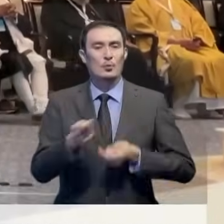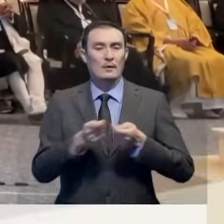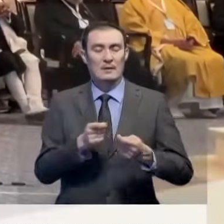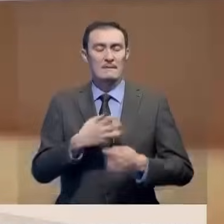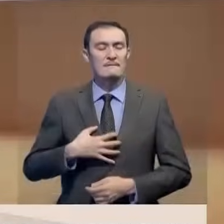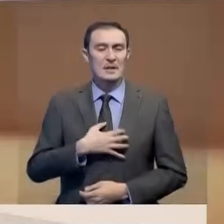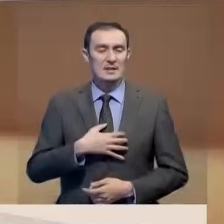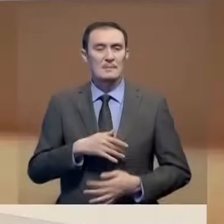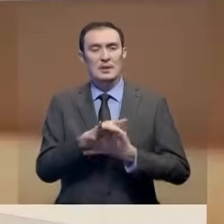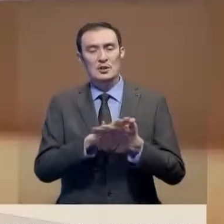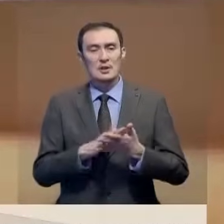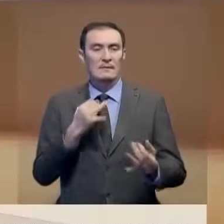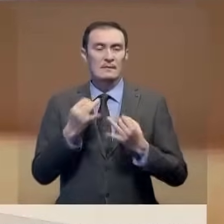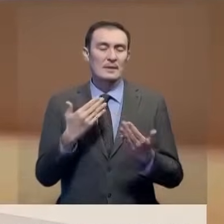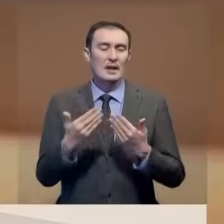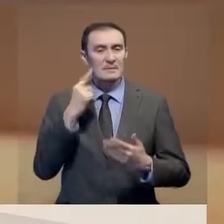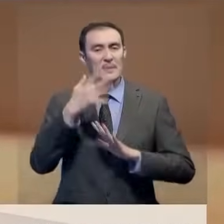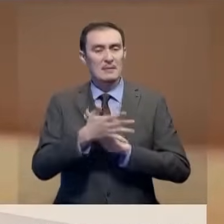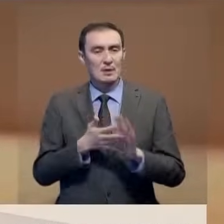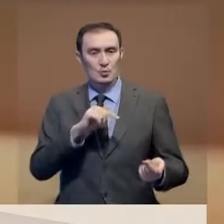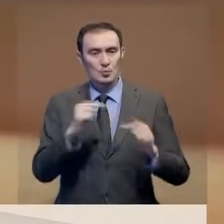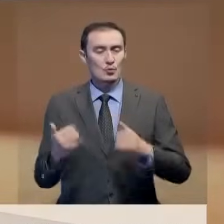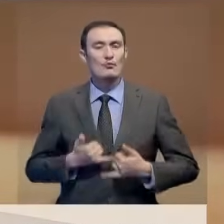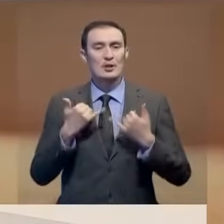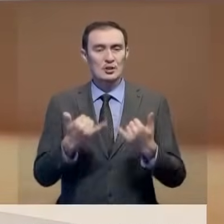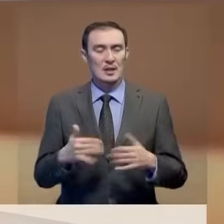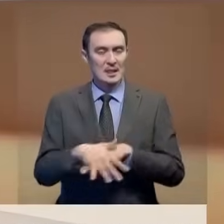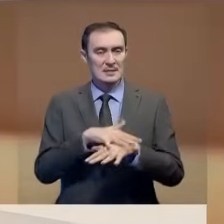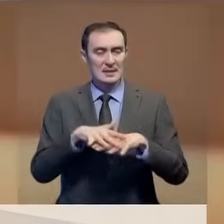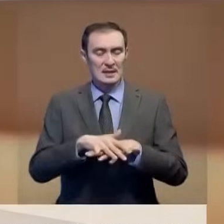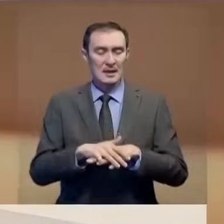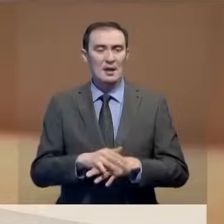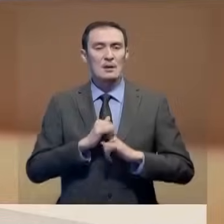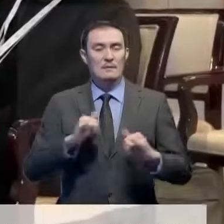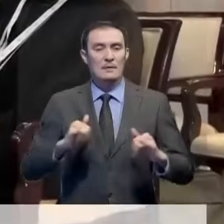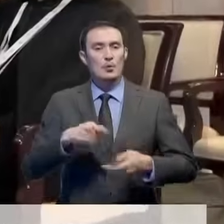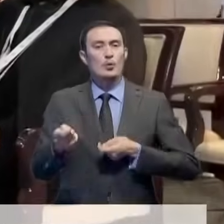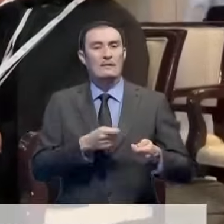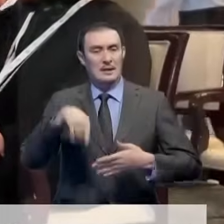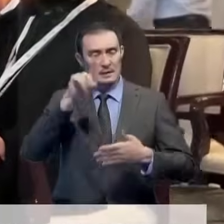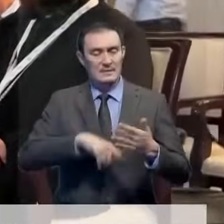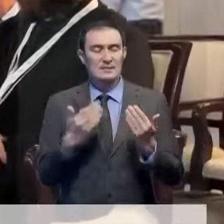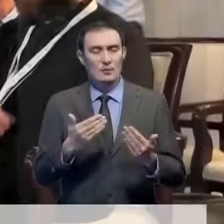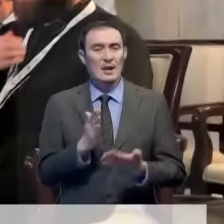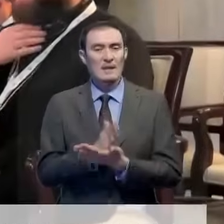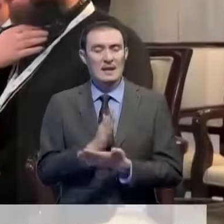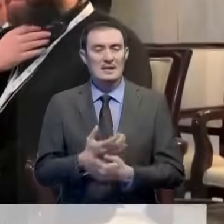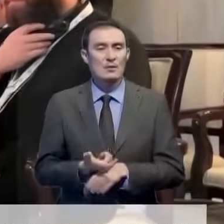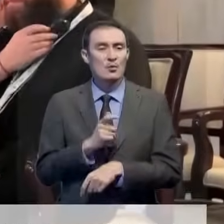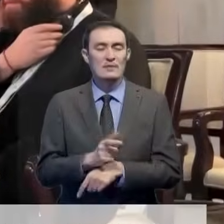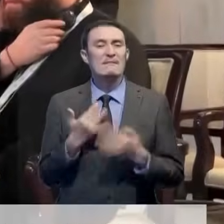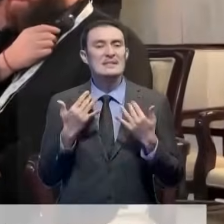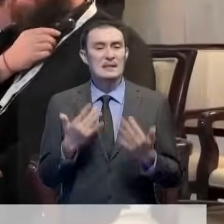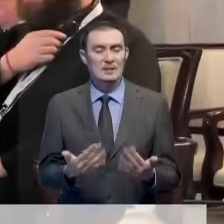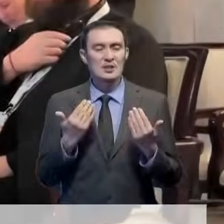культуры диалога, основанного на взаимопонимании и уважении. Созидательная роль духовных лидеров сегодня является крайне